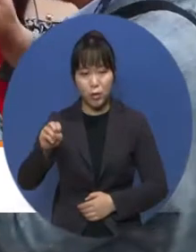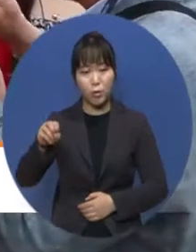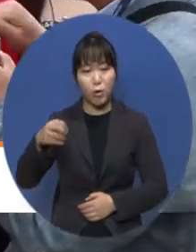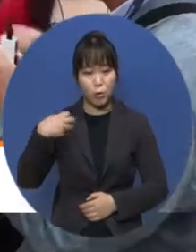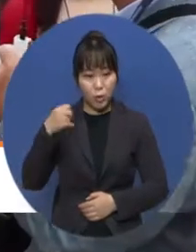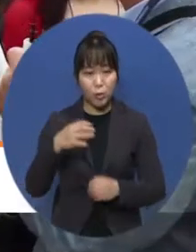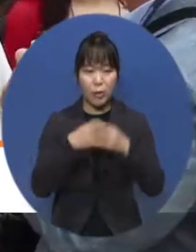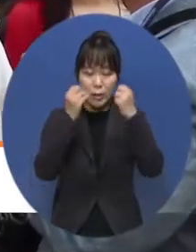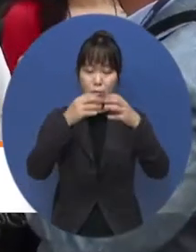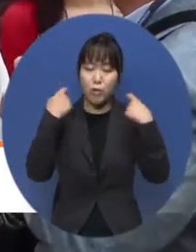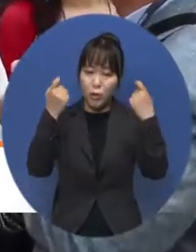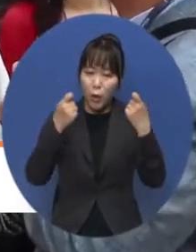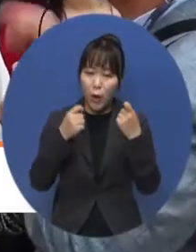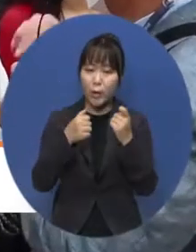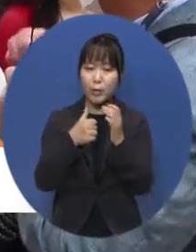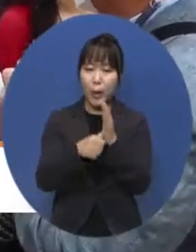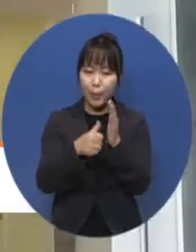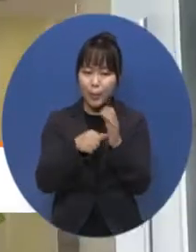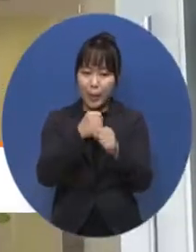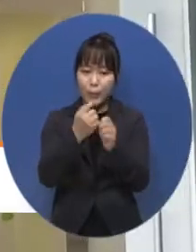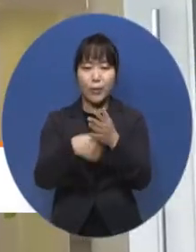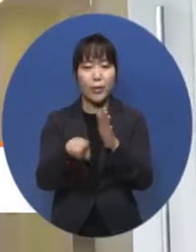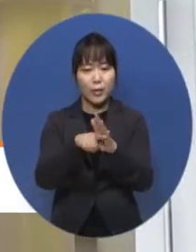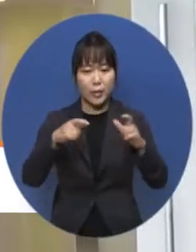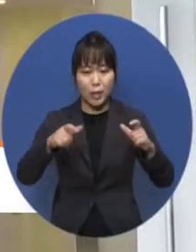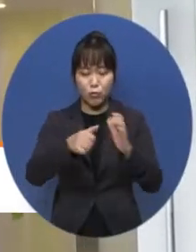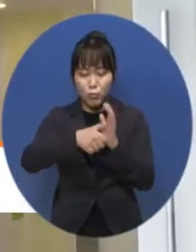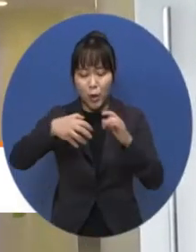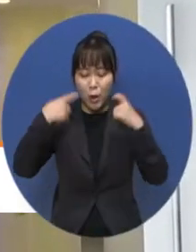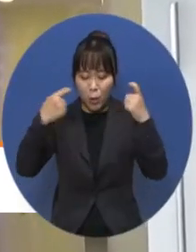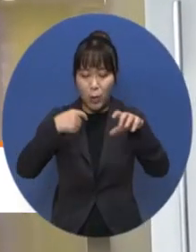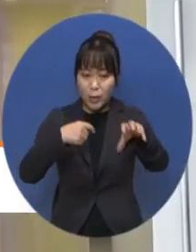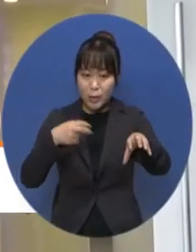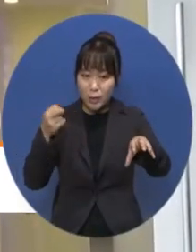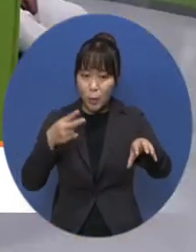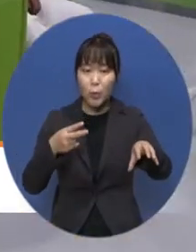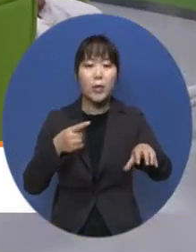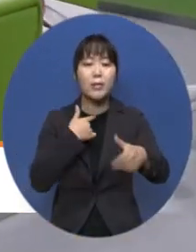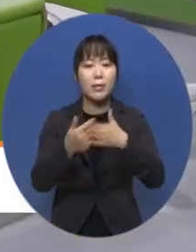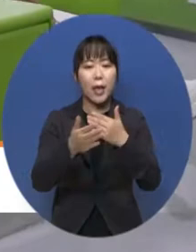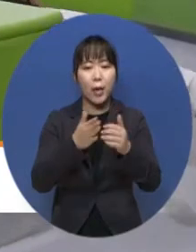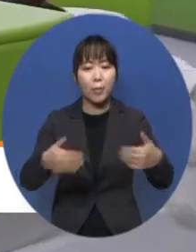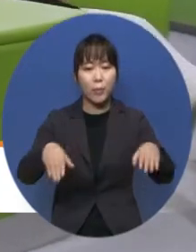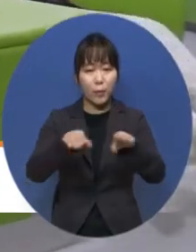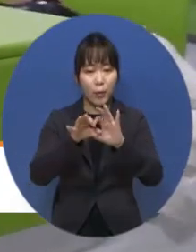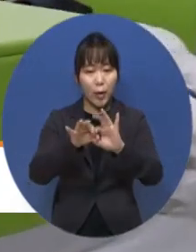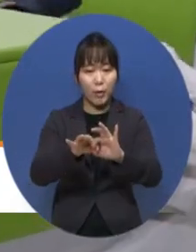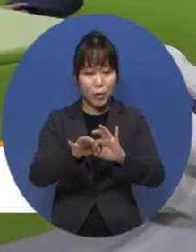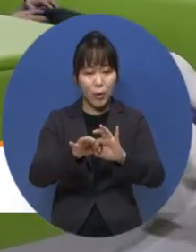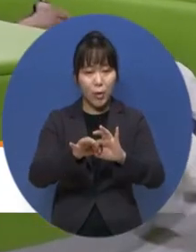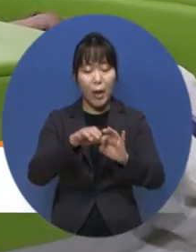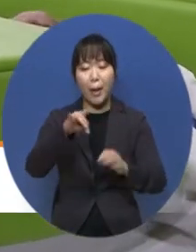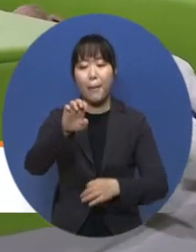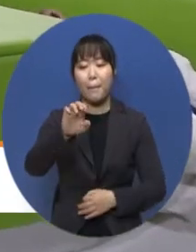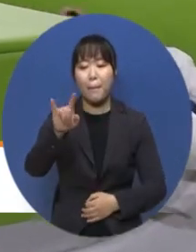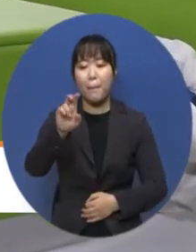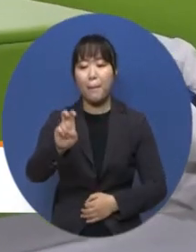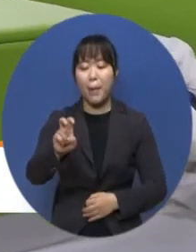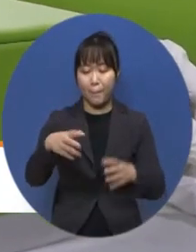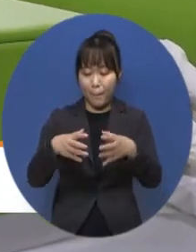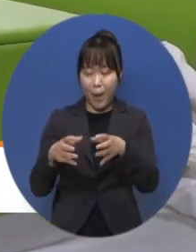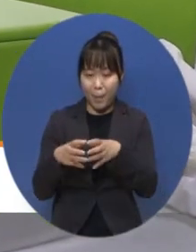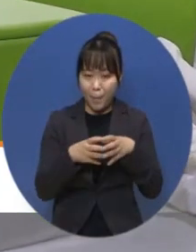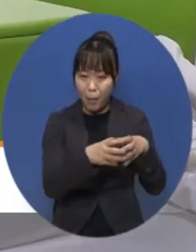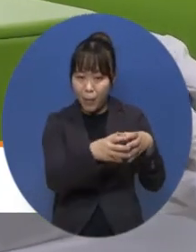신규 여행 상품 개발을 위해 지역 유명 관광지와 체험시설을 중심으로 팸투어를 실시해